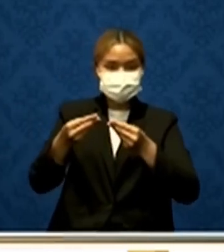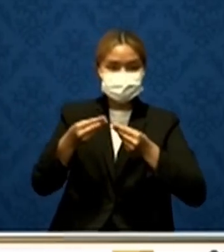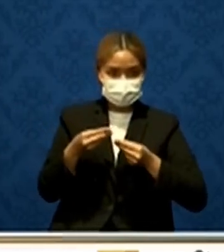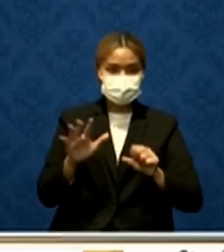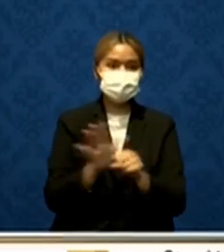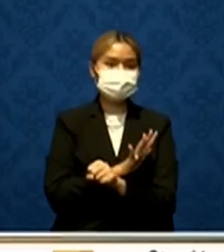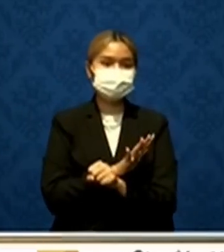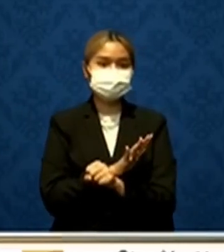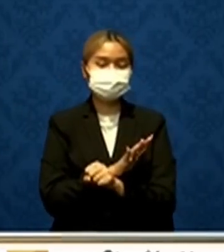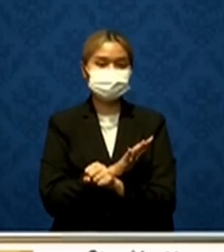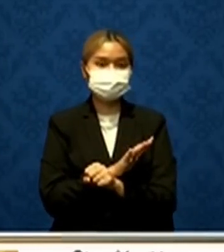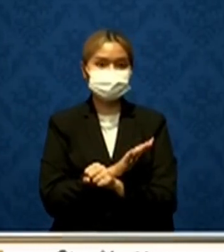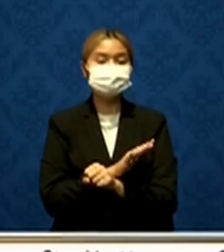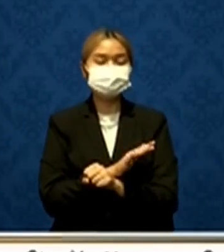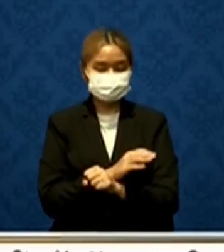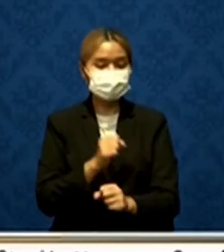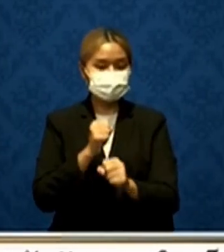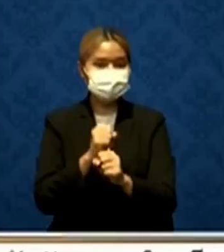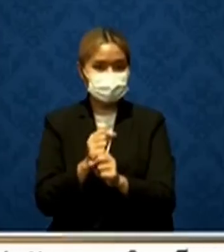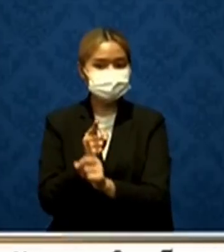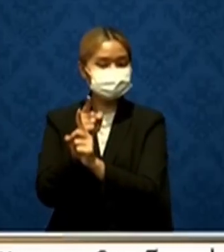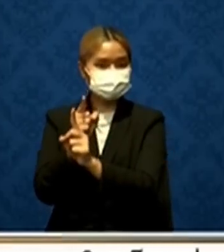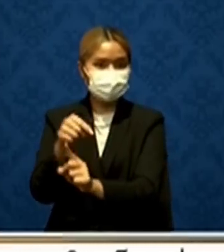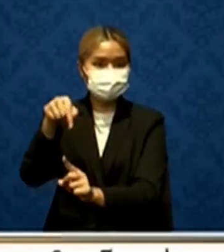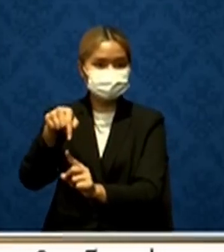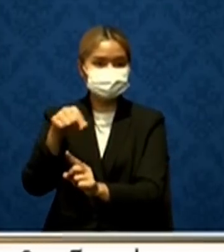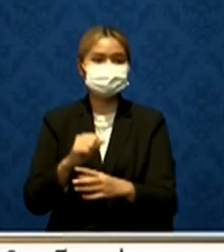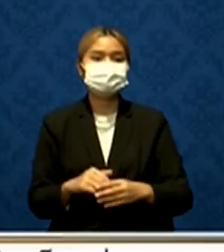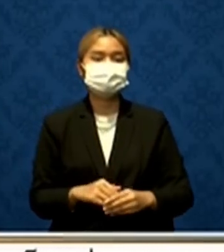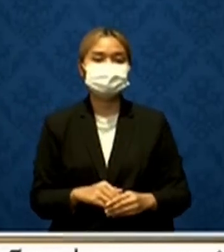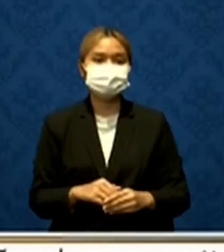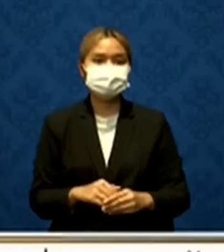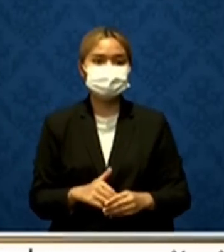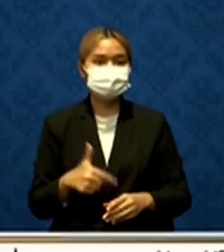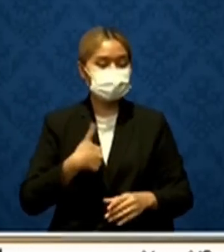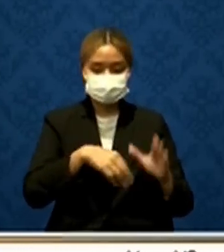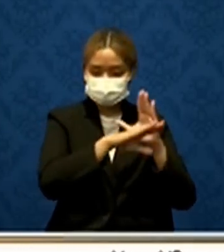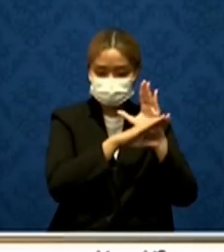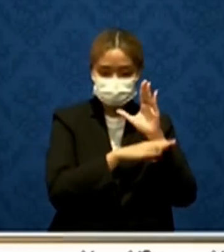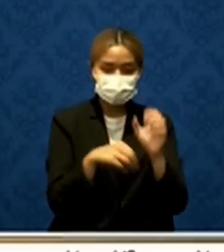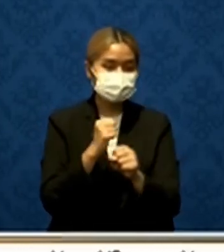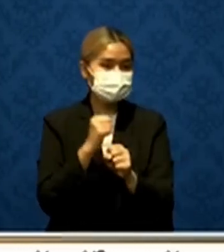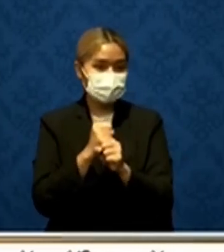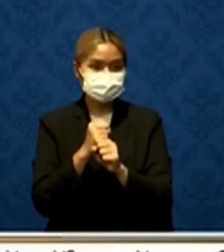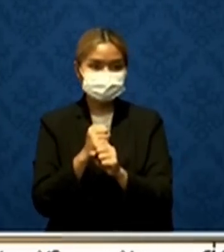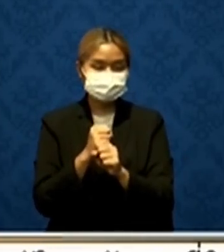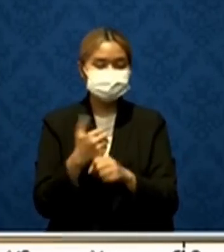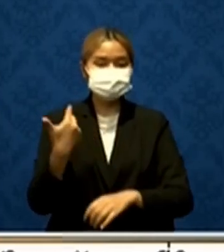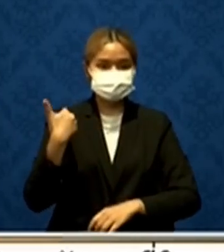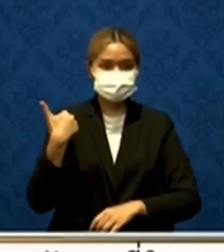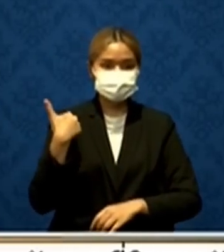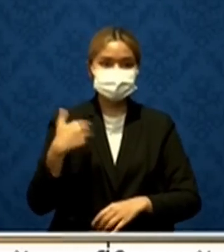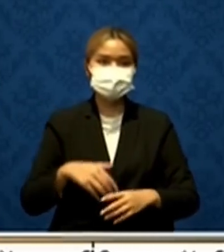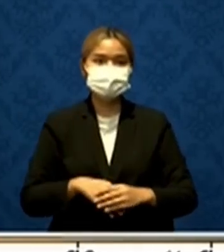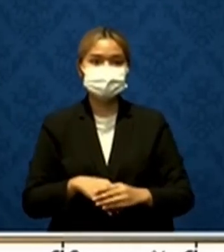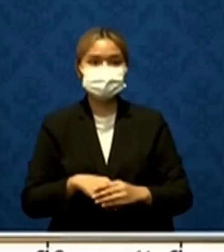หายและนี่คือภารกิจที่ต้องดำเนินการและผมก็ดำเนินการมีความคืบหน้ามาโดยลำดับใน